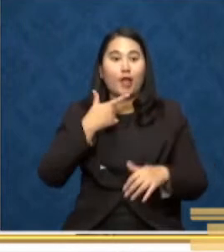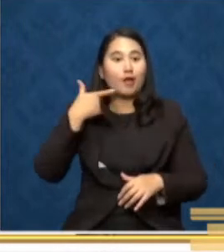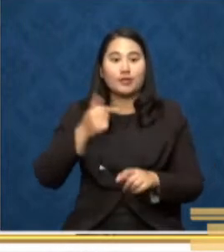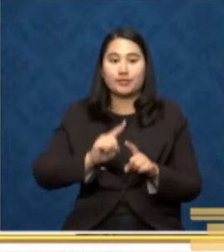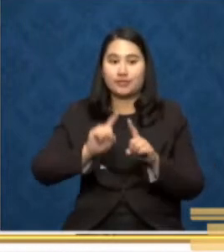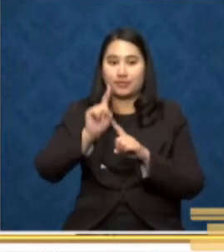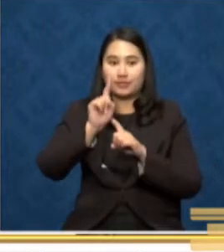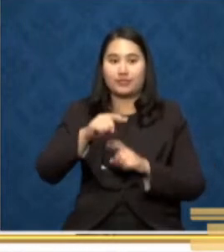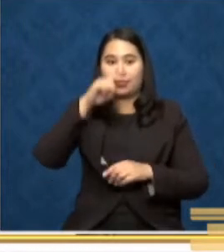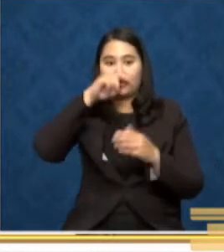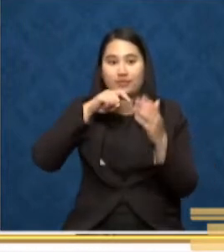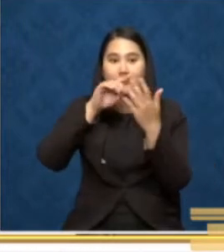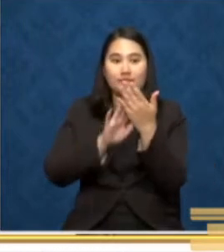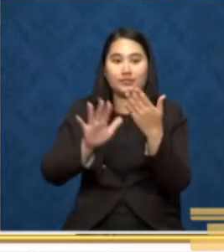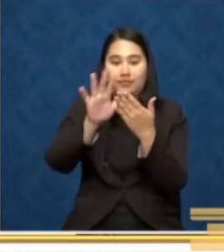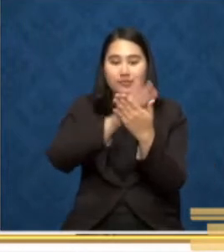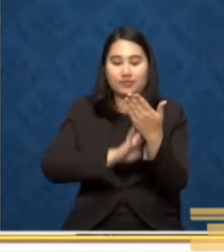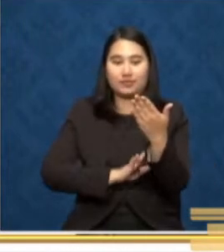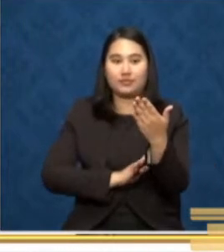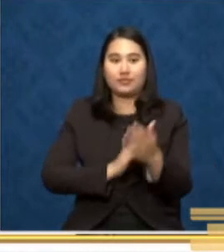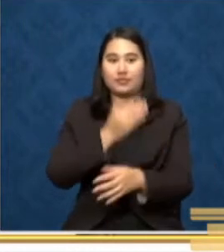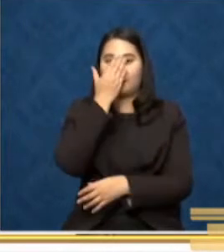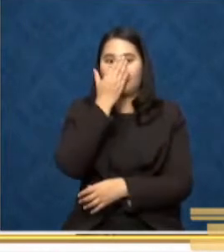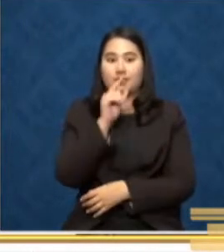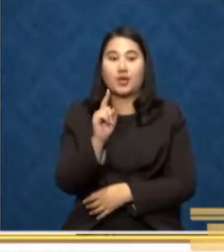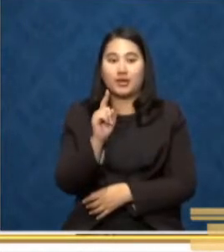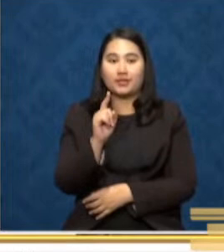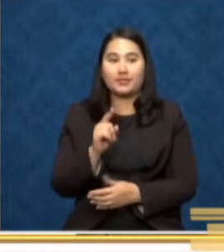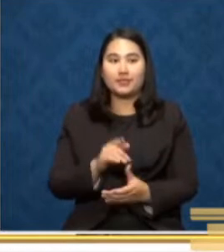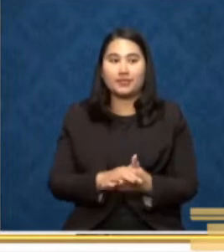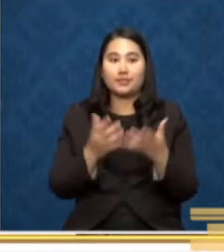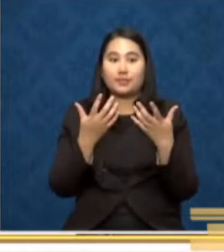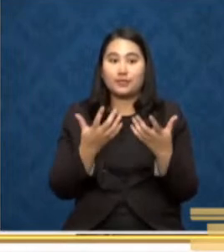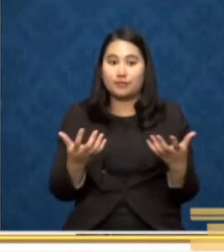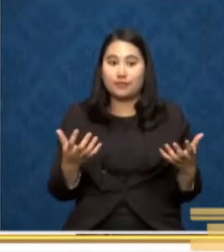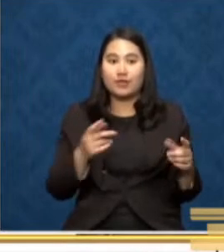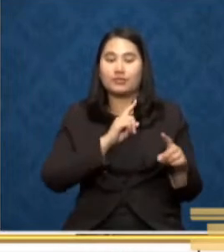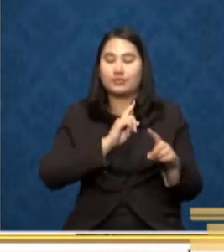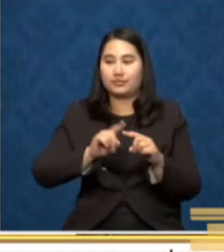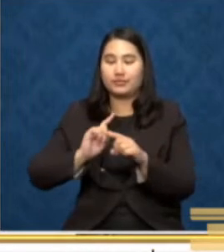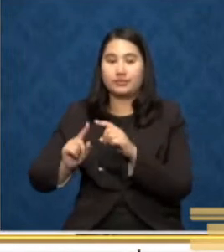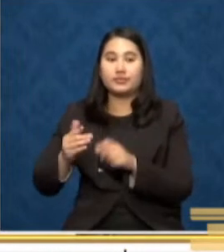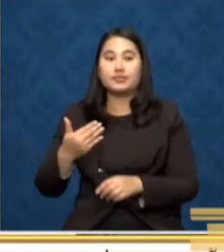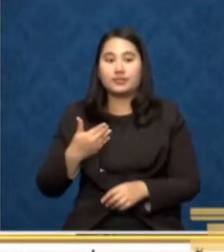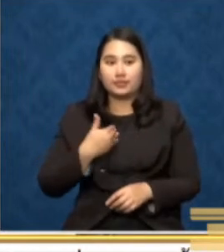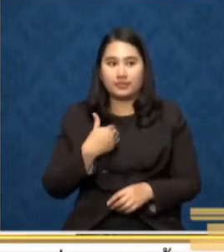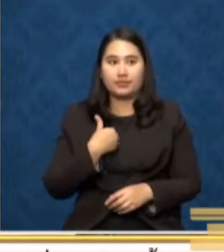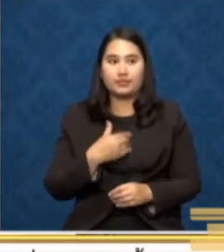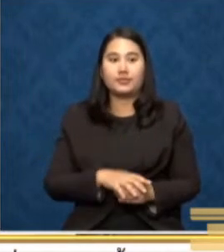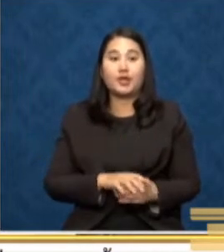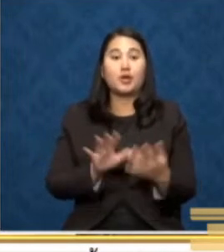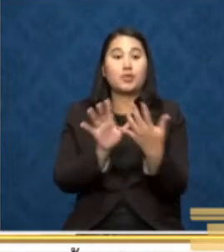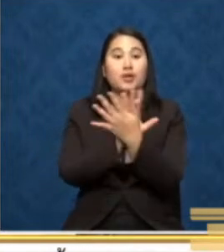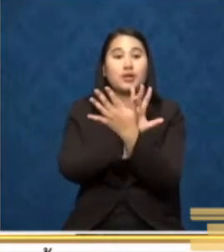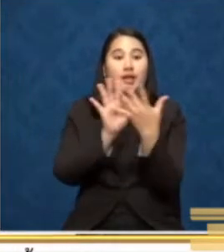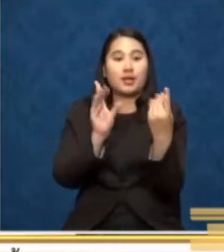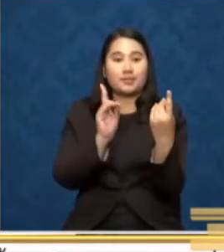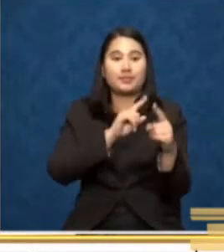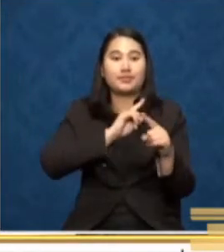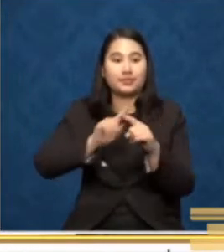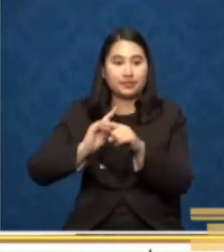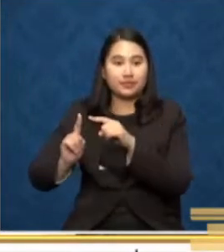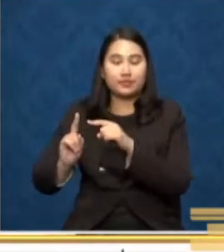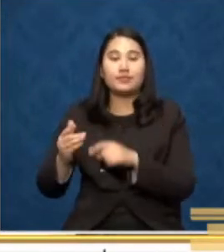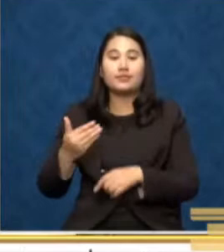ไปนะครับเพราะเราเป็นทุเรียนเสด็จน้ำและเรามีความหลากหลายมัลติคัลเจอร์ทางด้านวัฒนธ